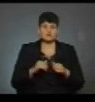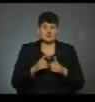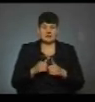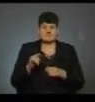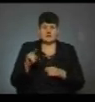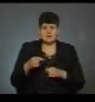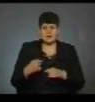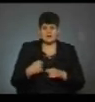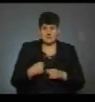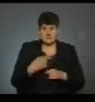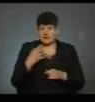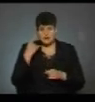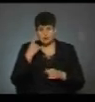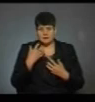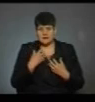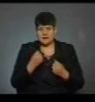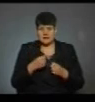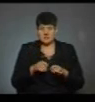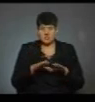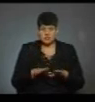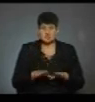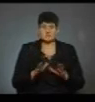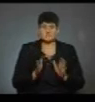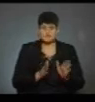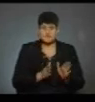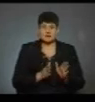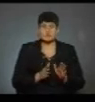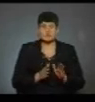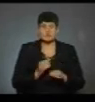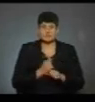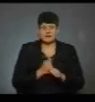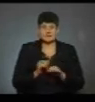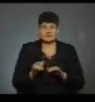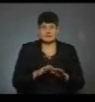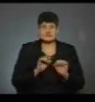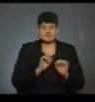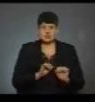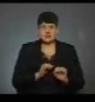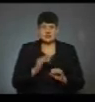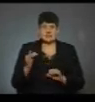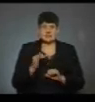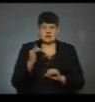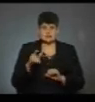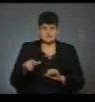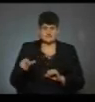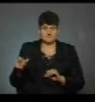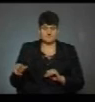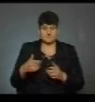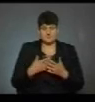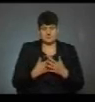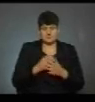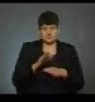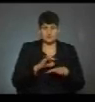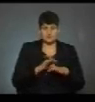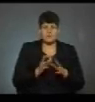нас не думати над прийняттям рішення, як постанова Кабінету міністрів, а вчиняти дії, які захищають інтереси споживачів. Приблизно будемо